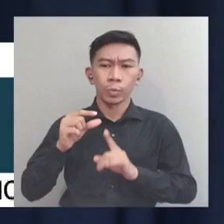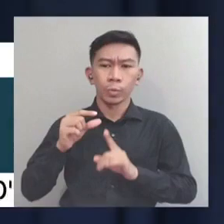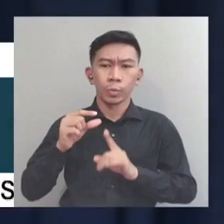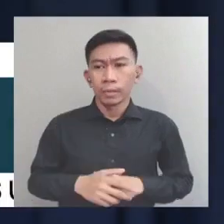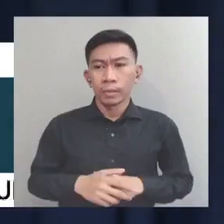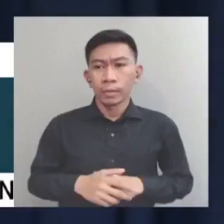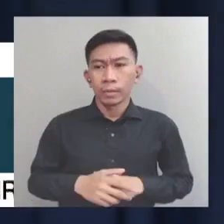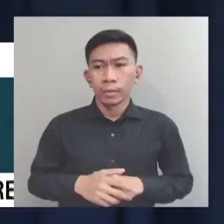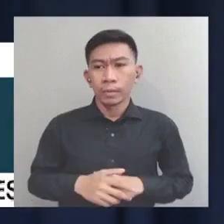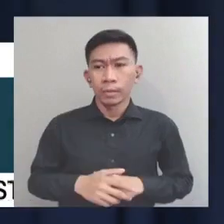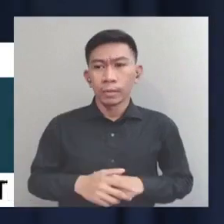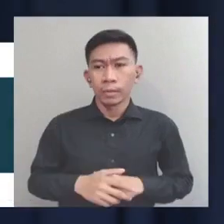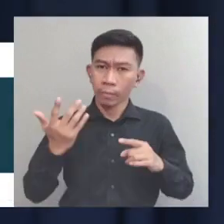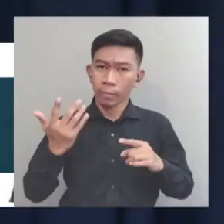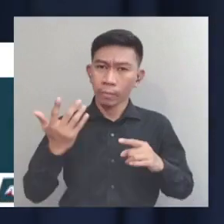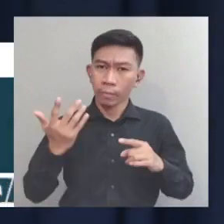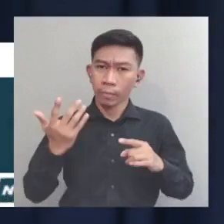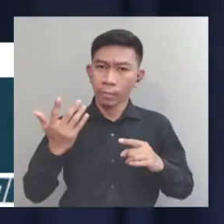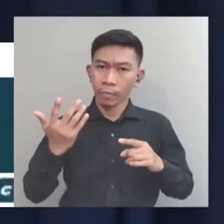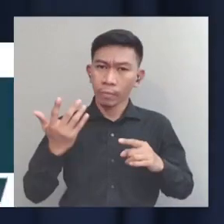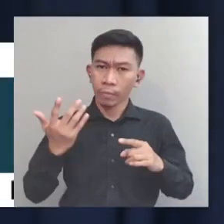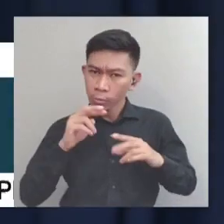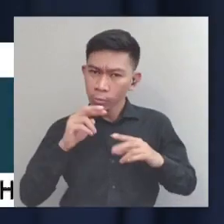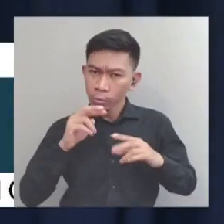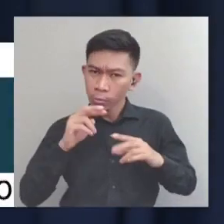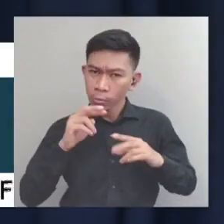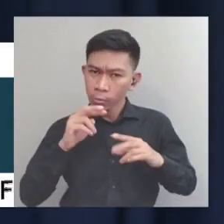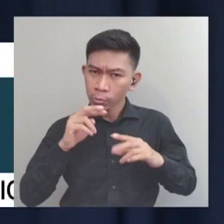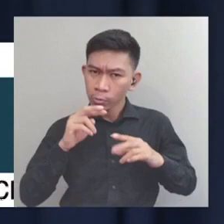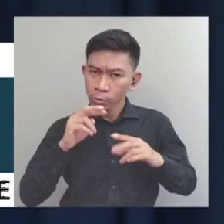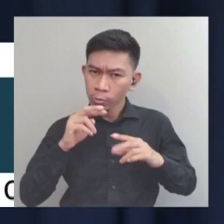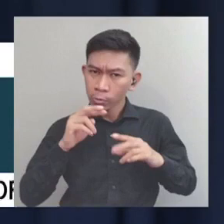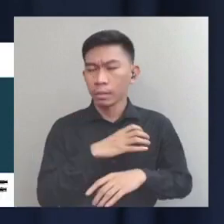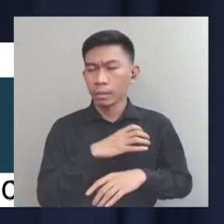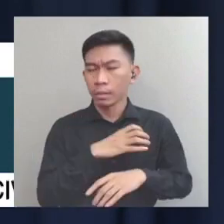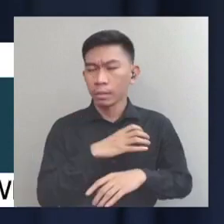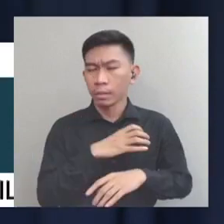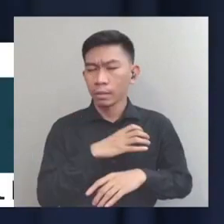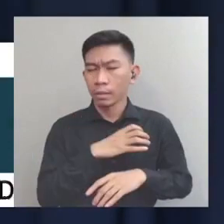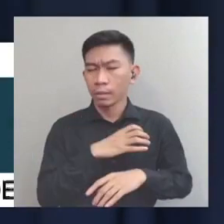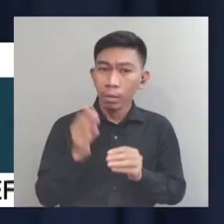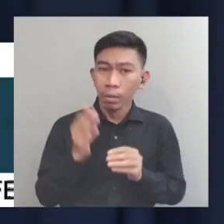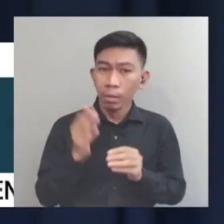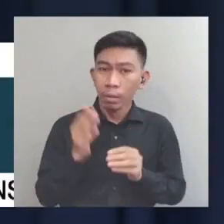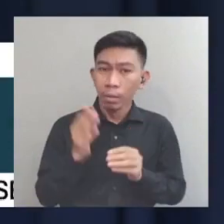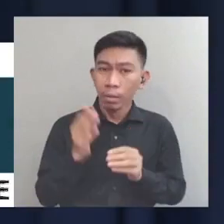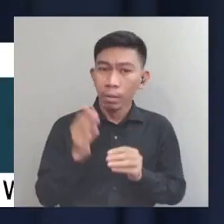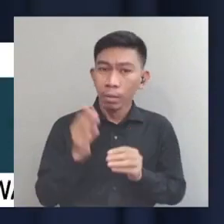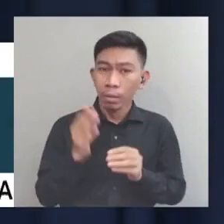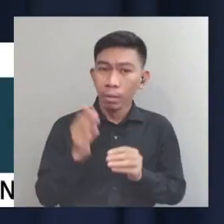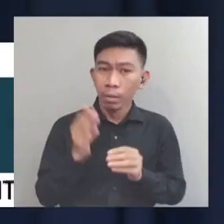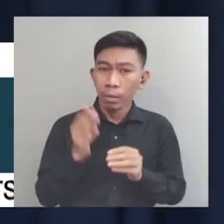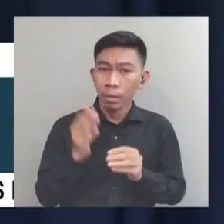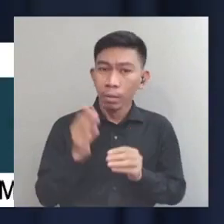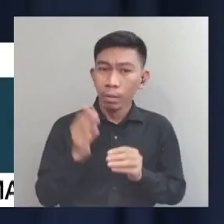dapat masabi at ma-strike off the record. So we will also, no, yung mga